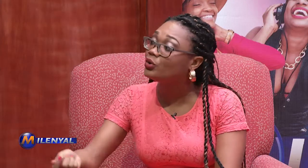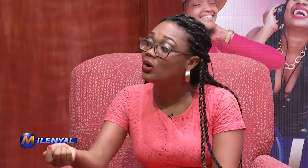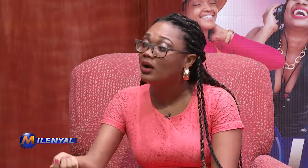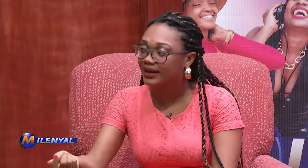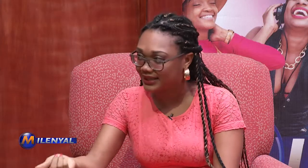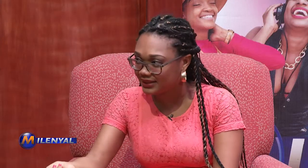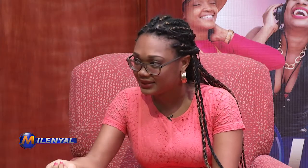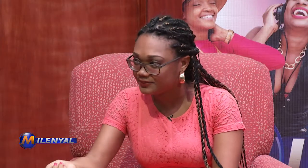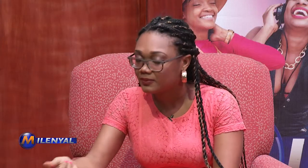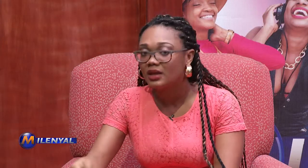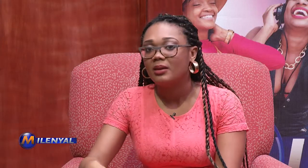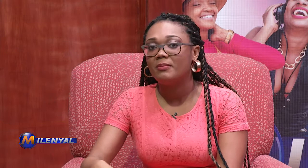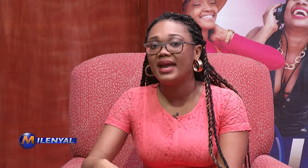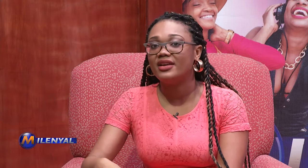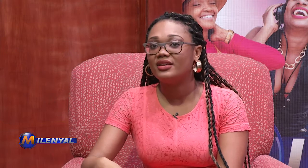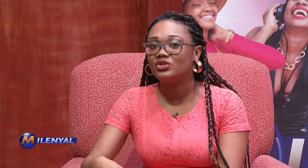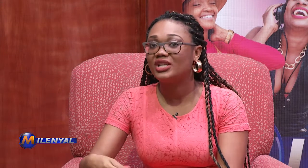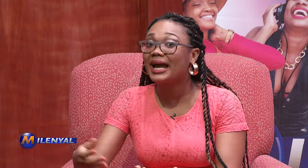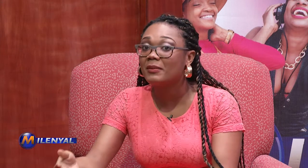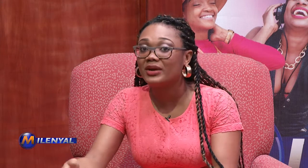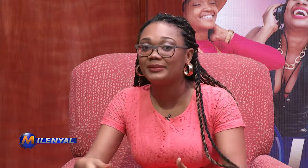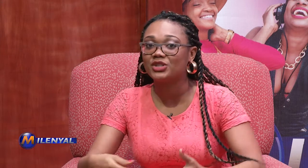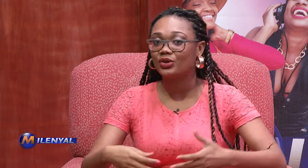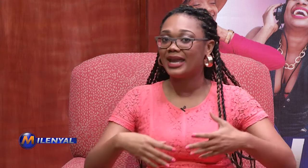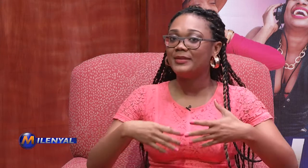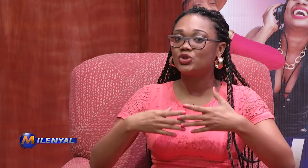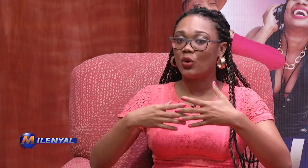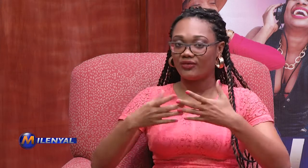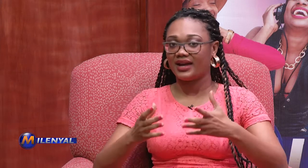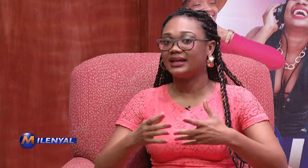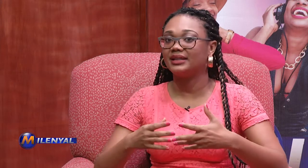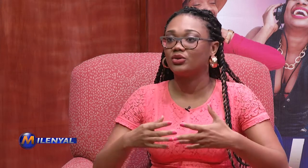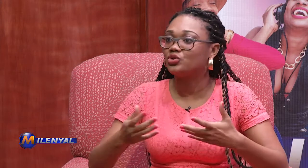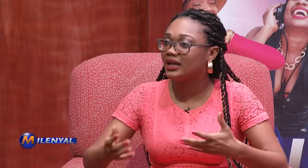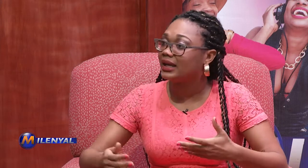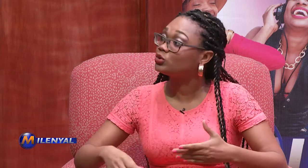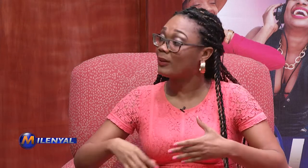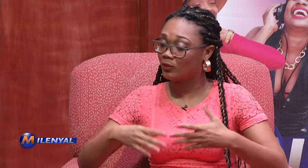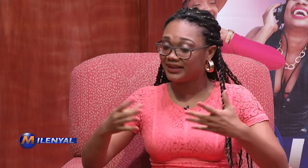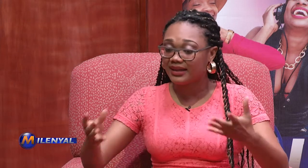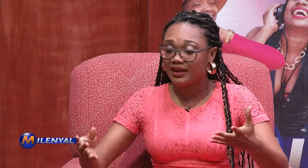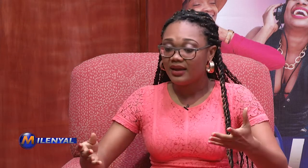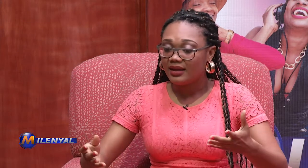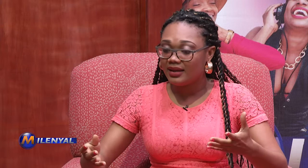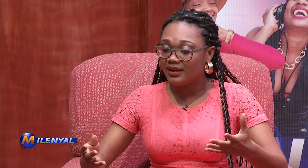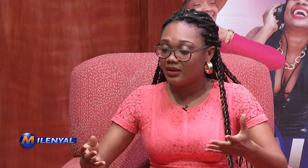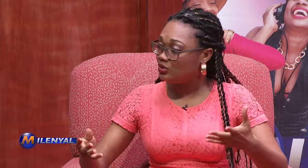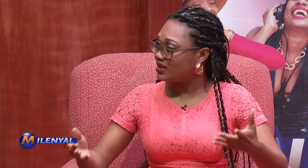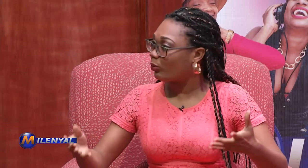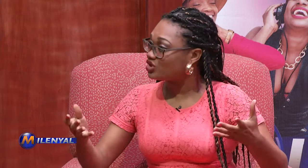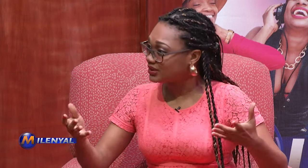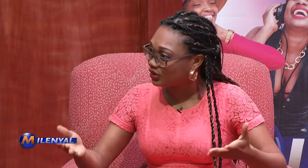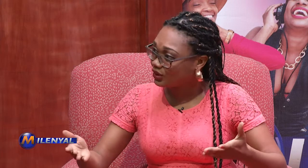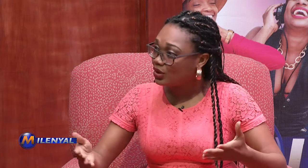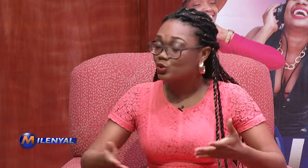tout pour encadrer mais généralement on a l'impression que émission fait à caractère culturel là que toi mettez et